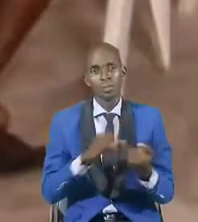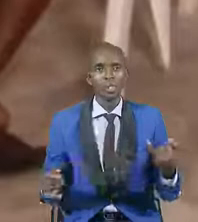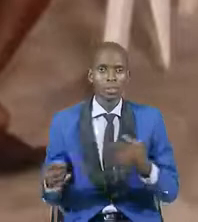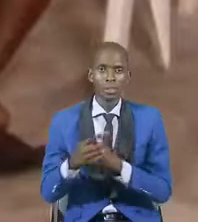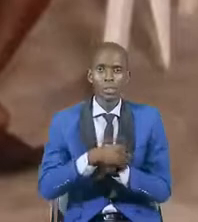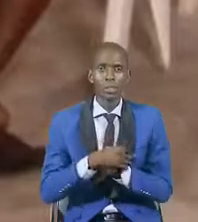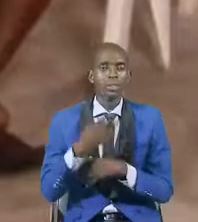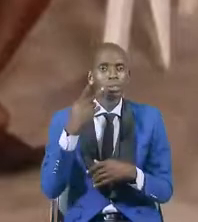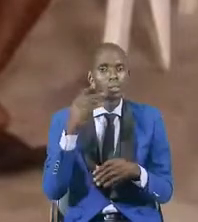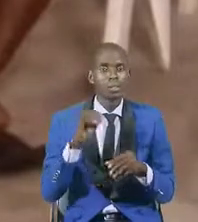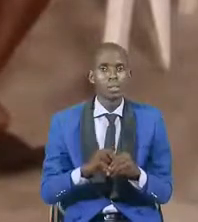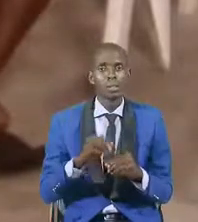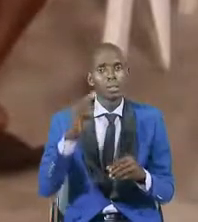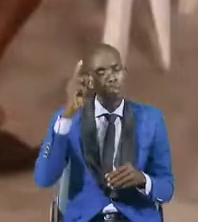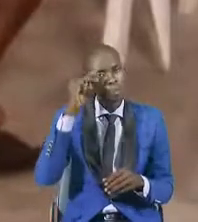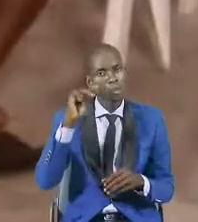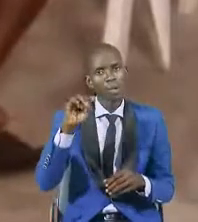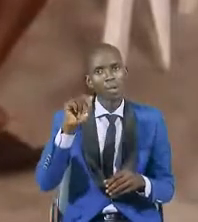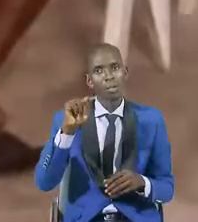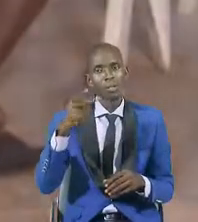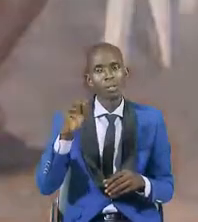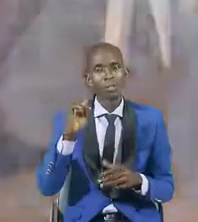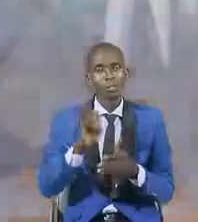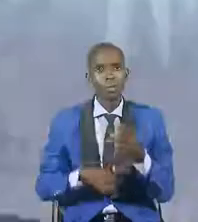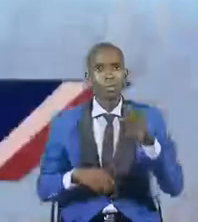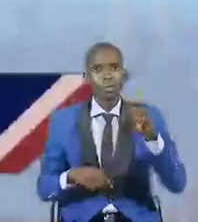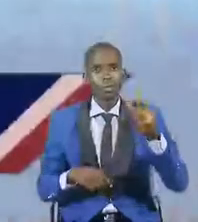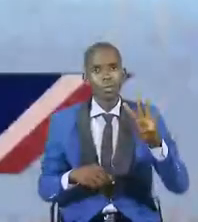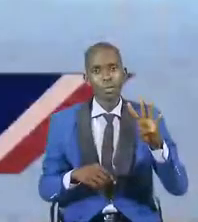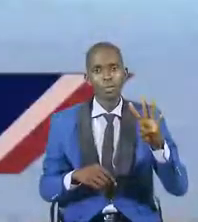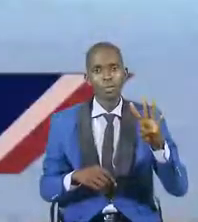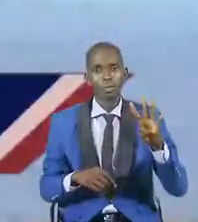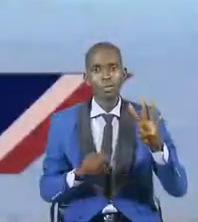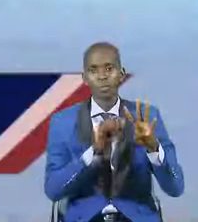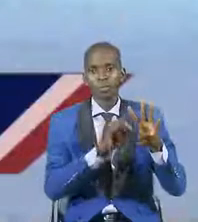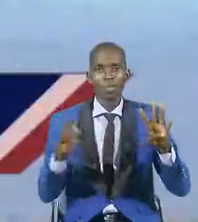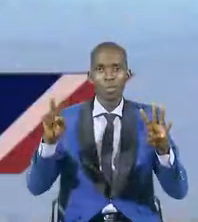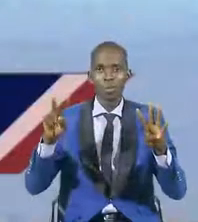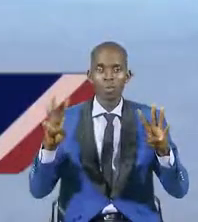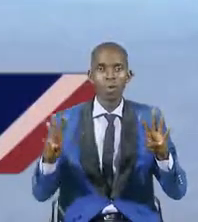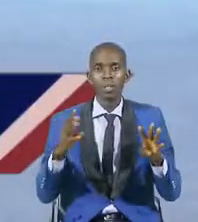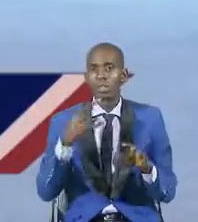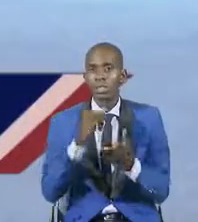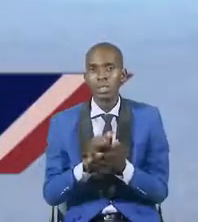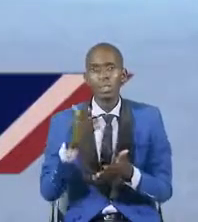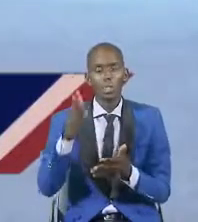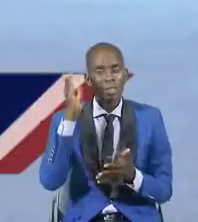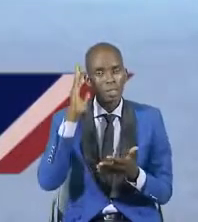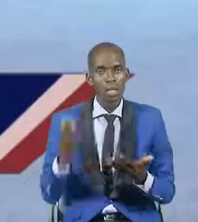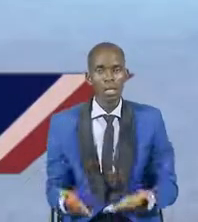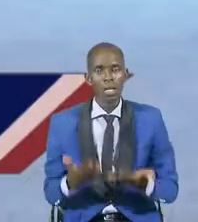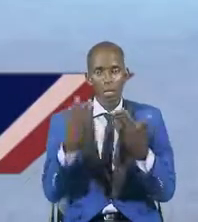ceci. Matthieu 24, 24, Matthieu